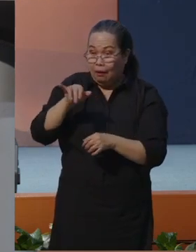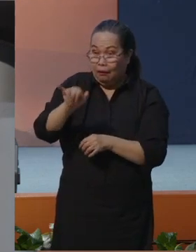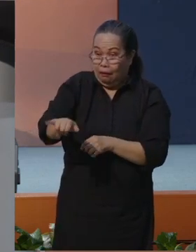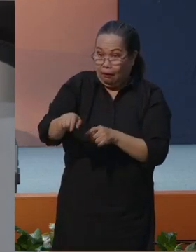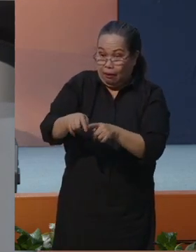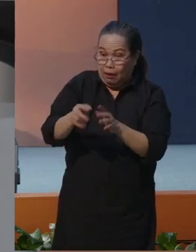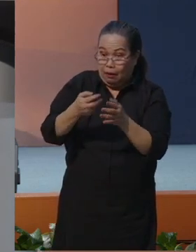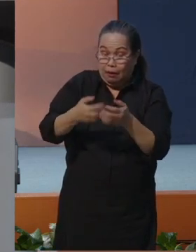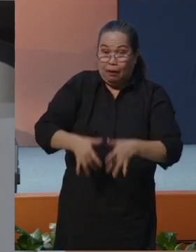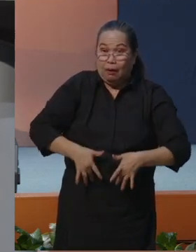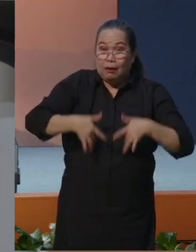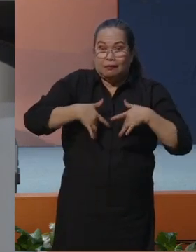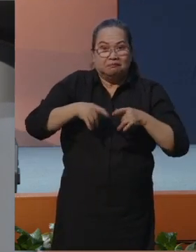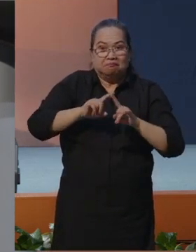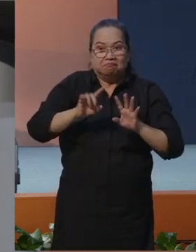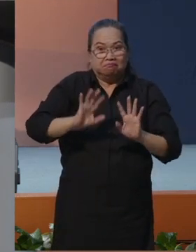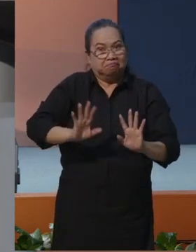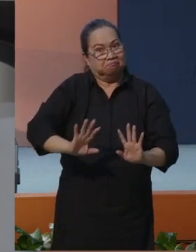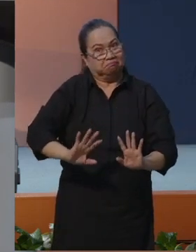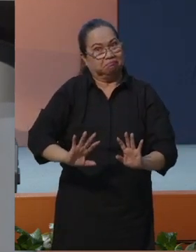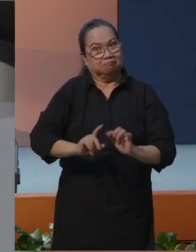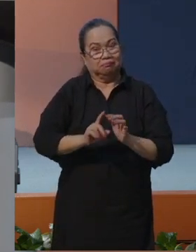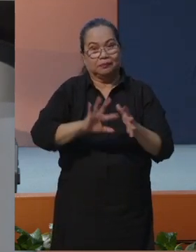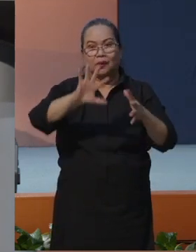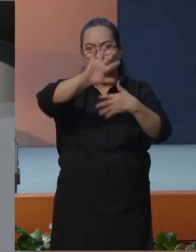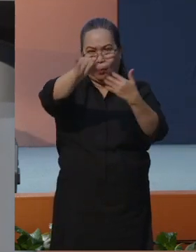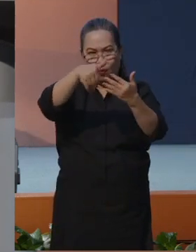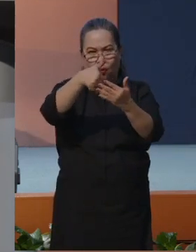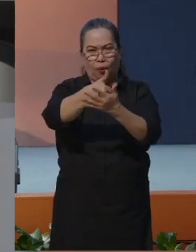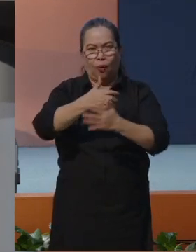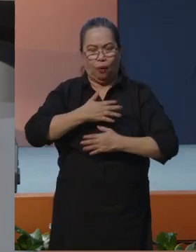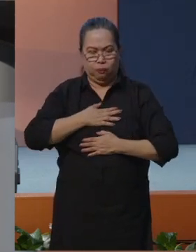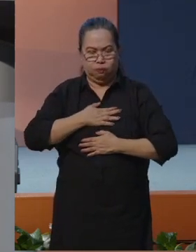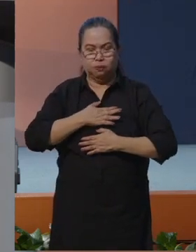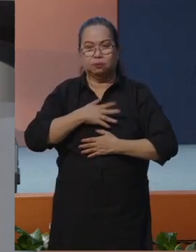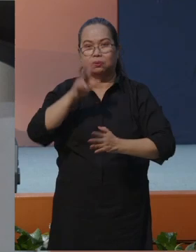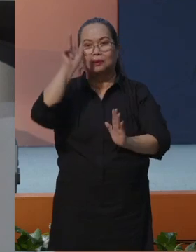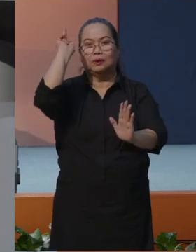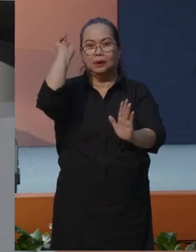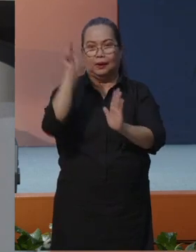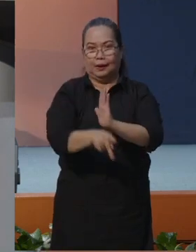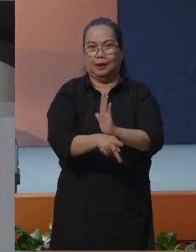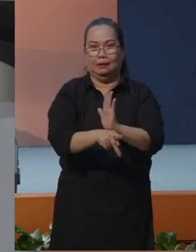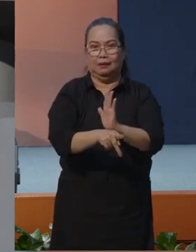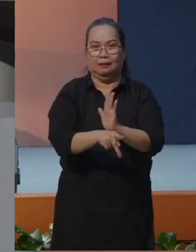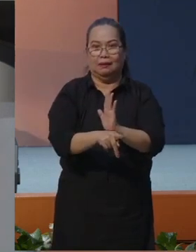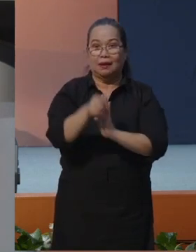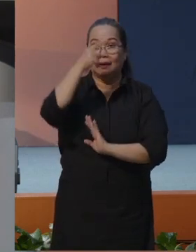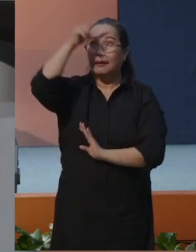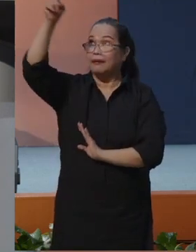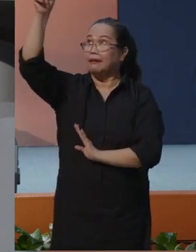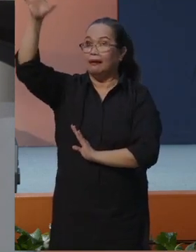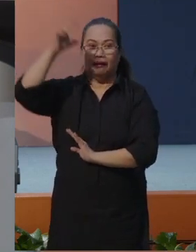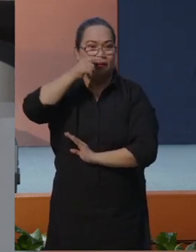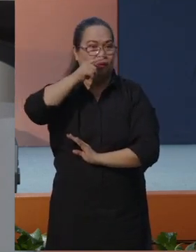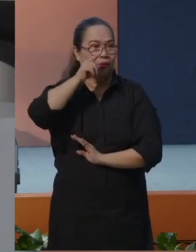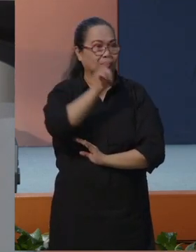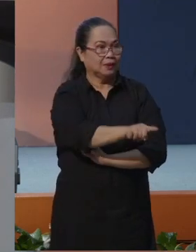remaining, but devoted to destruction all that breathe, just as the Lord God of Israel